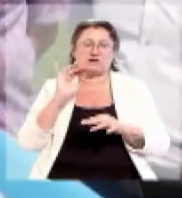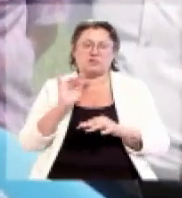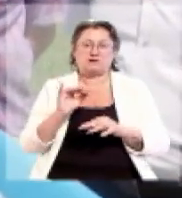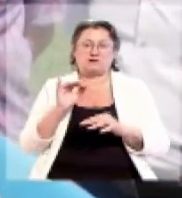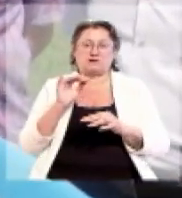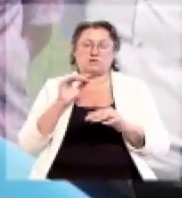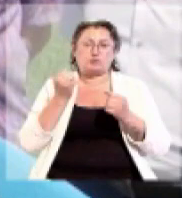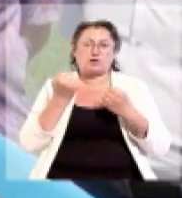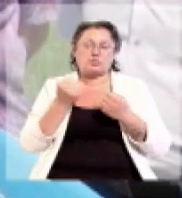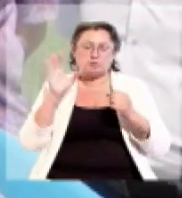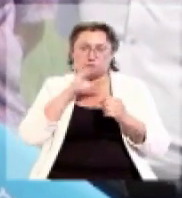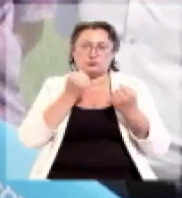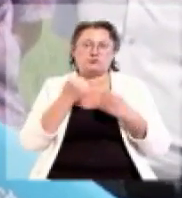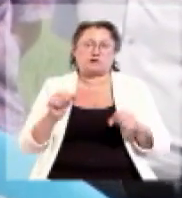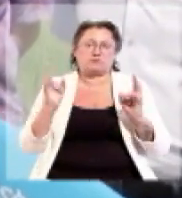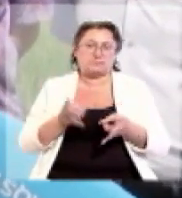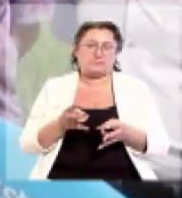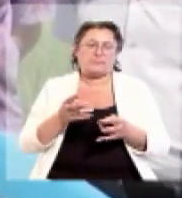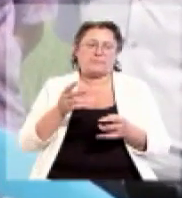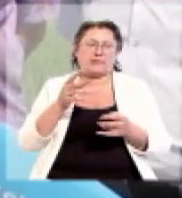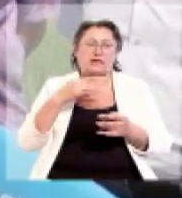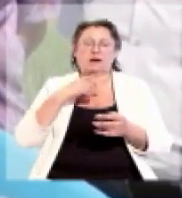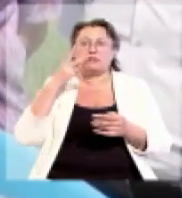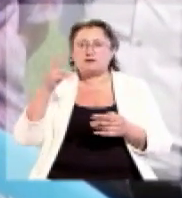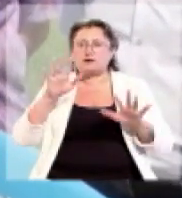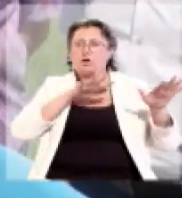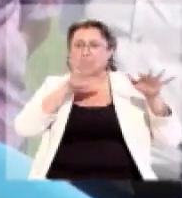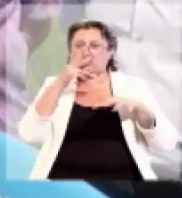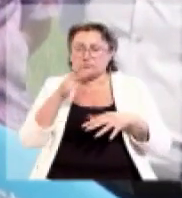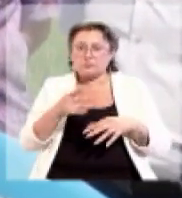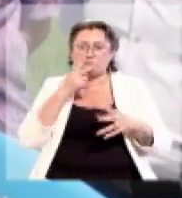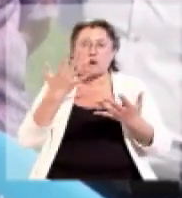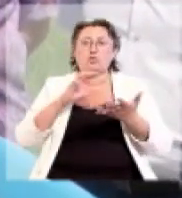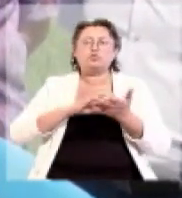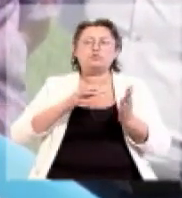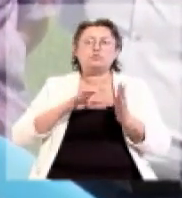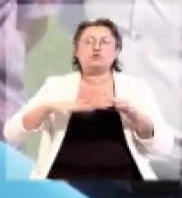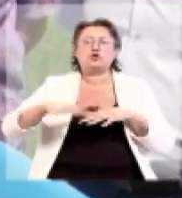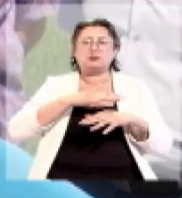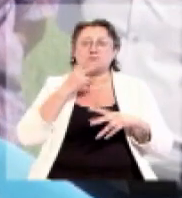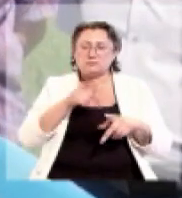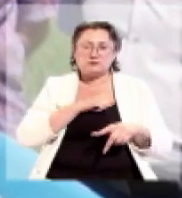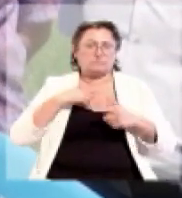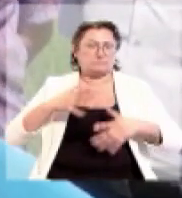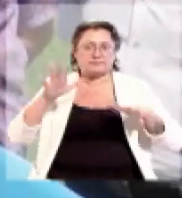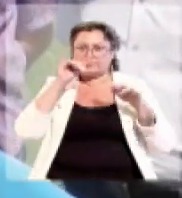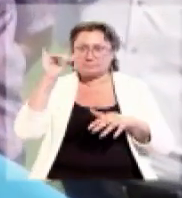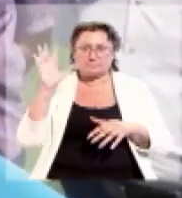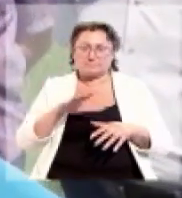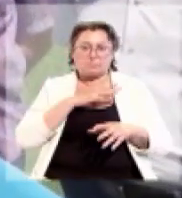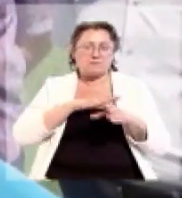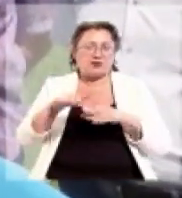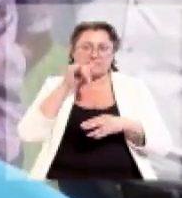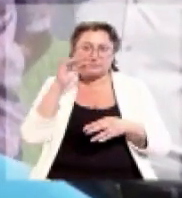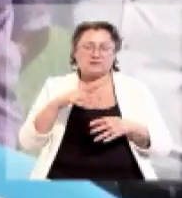заметили, вот потом посмотрели, с какой стороны, обследовали участки, посмотрели, что сами мы тут не справимся. Быстро